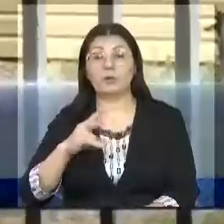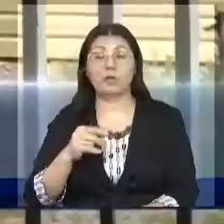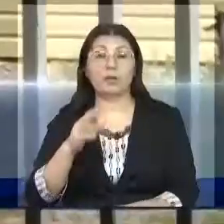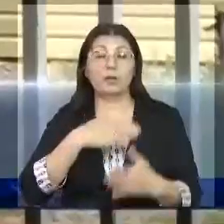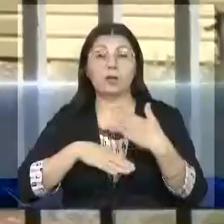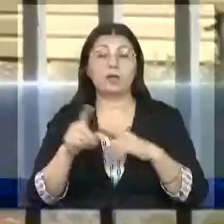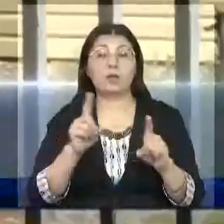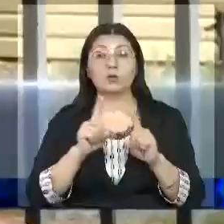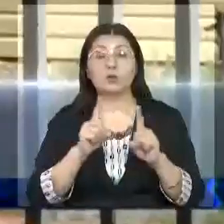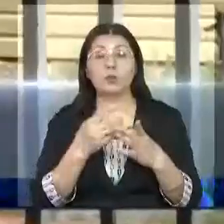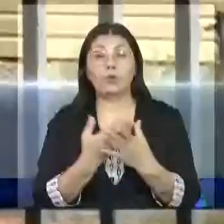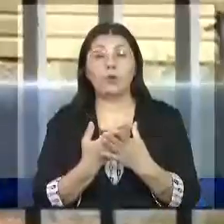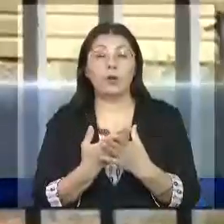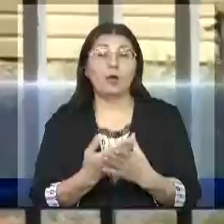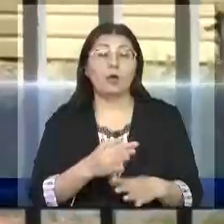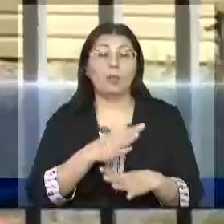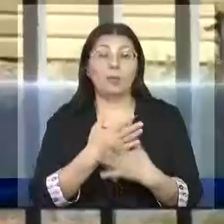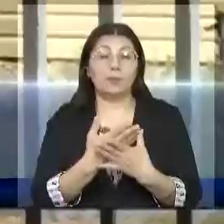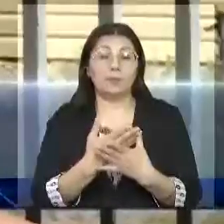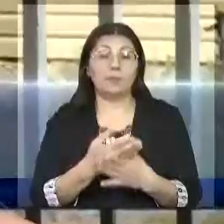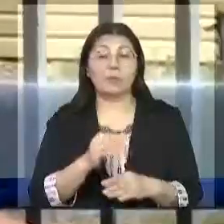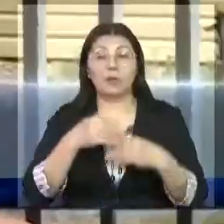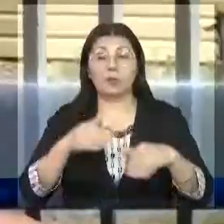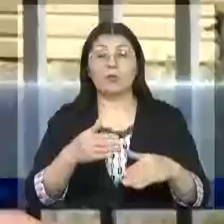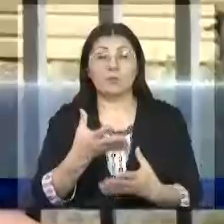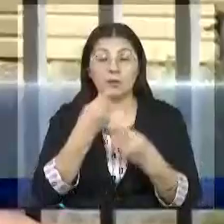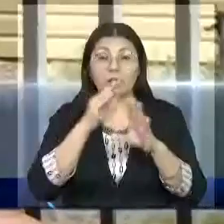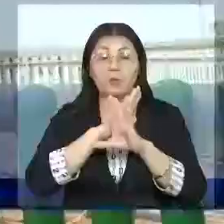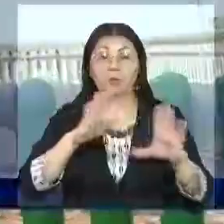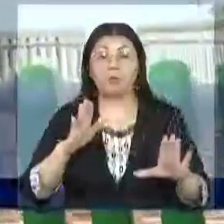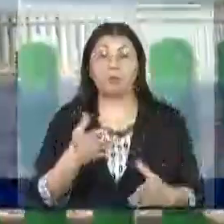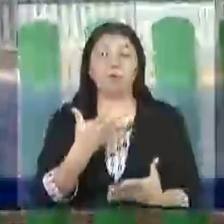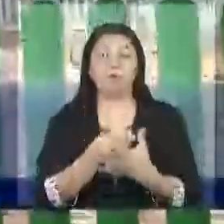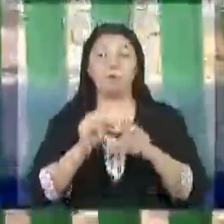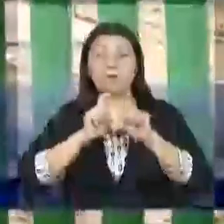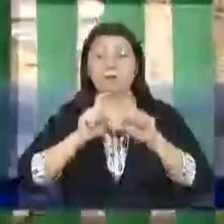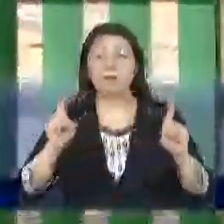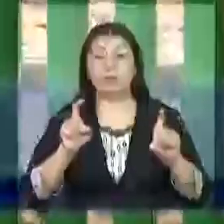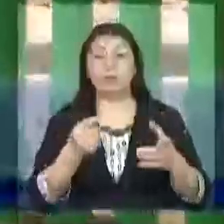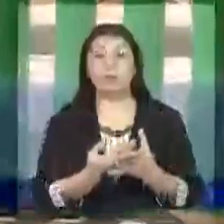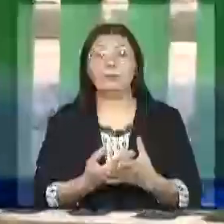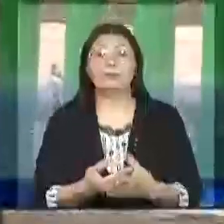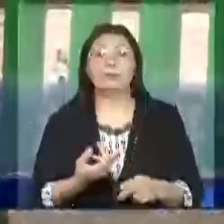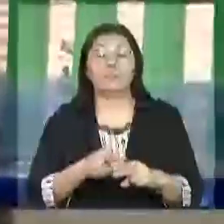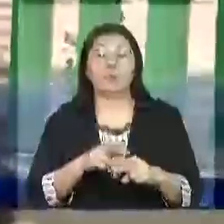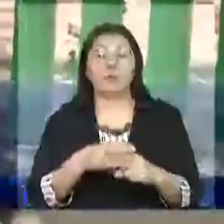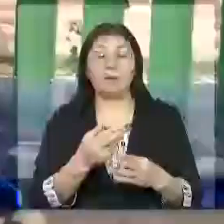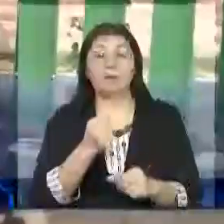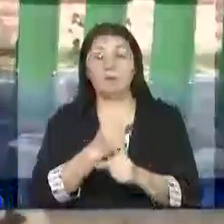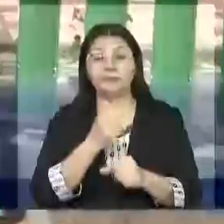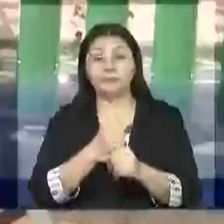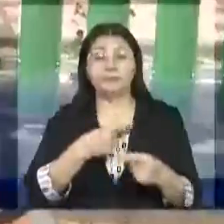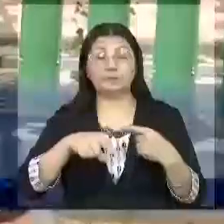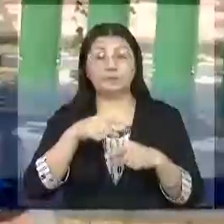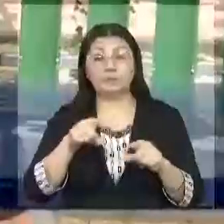что выпускники школы спустя столько лет не забывают место, где получали образование. Все это лишь верхушка айсберга того, что делает предприниматель